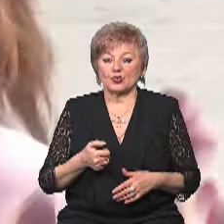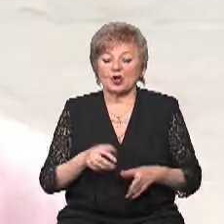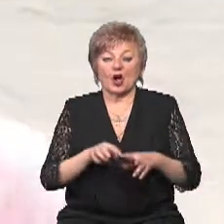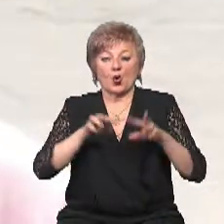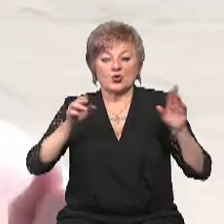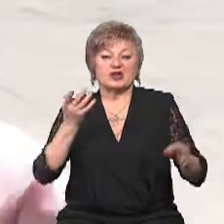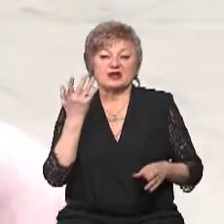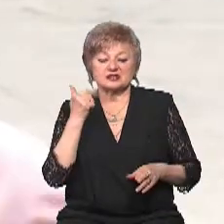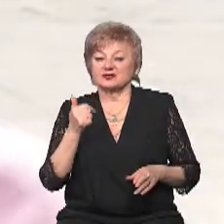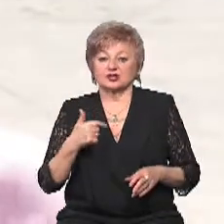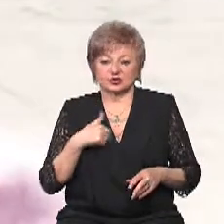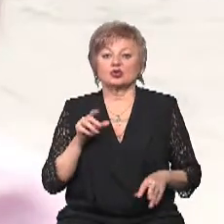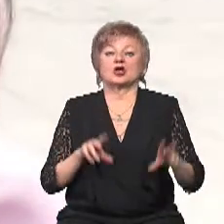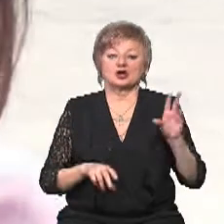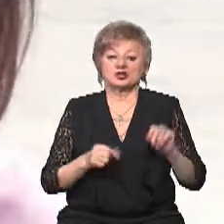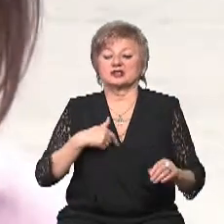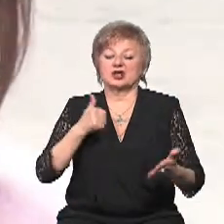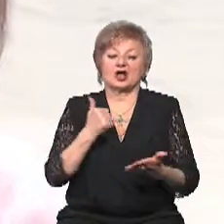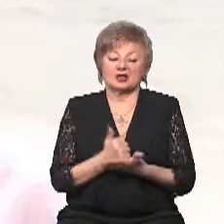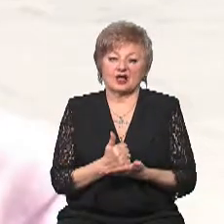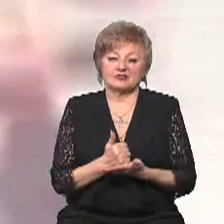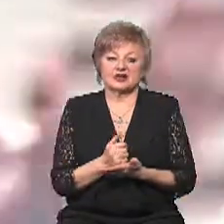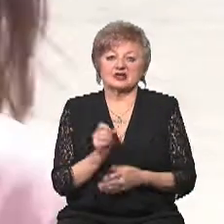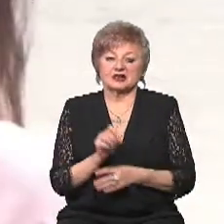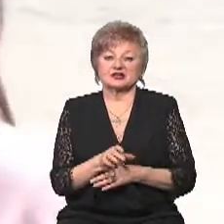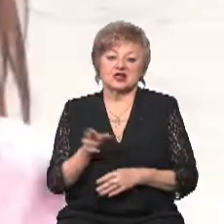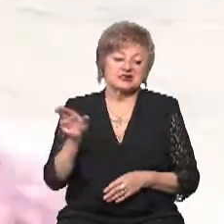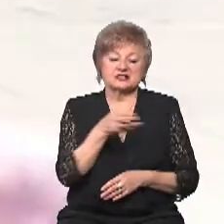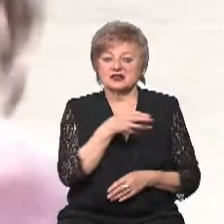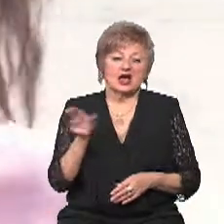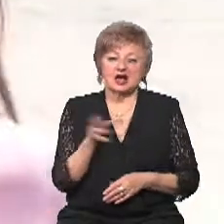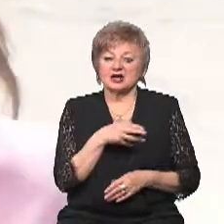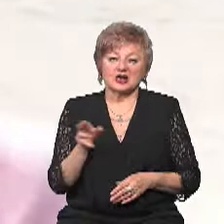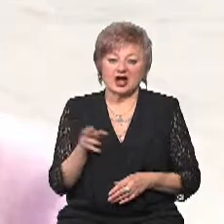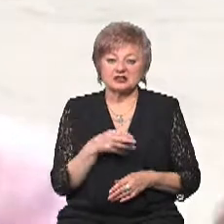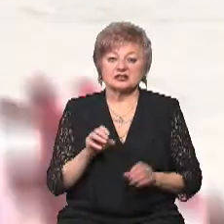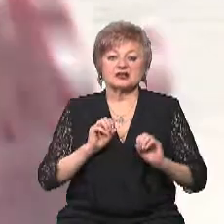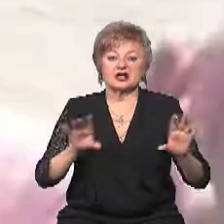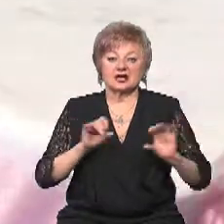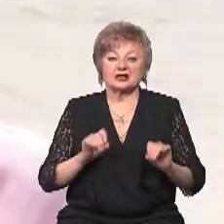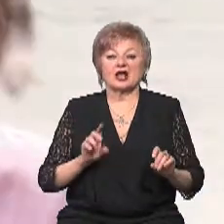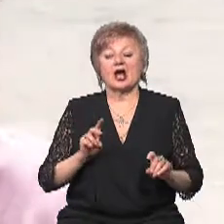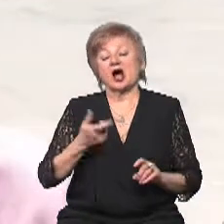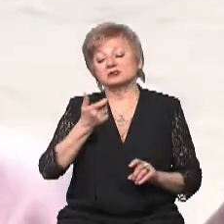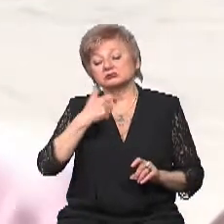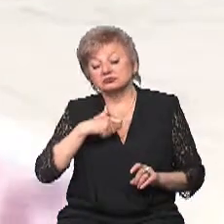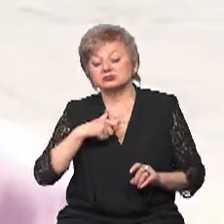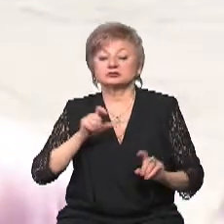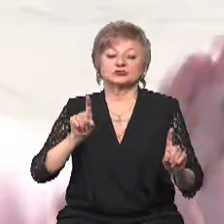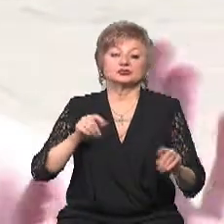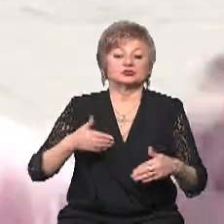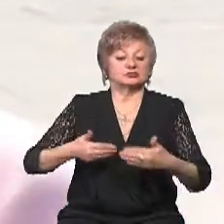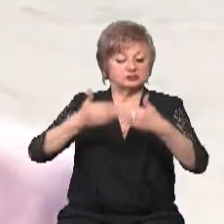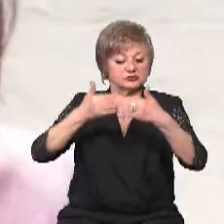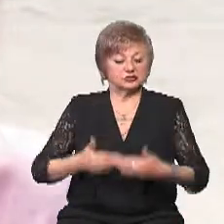Ну, насправді, я вважаю, що наша головна задача – закрасити, замалювати рекламу, а вже естетично, щоб виглядала стіна,